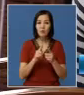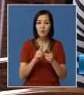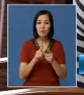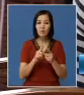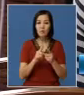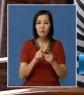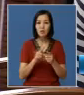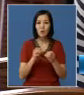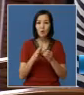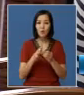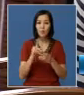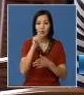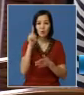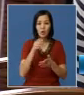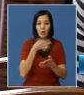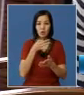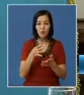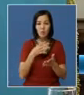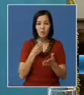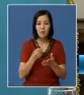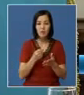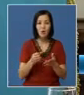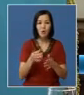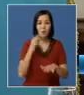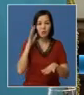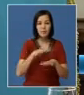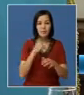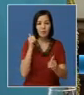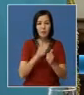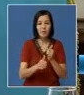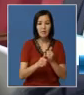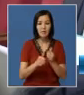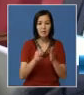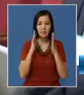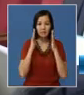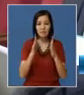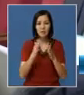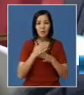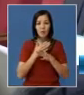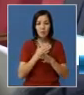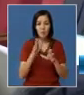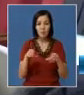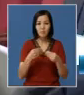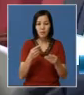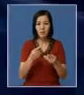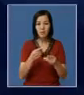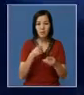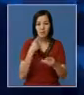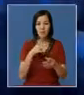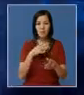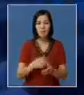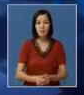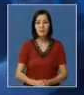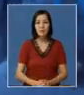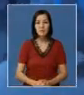өздерін мазалаған сауалдарына түшінді жауап алды. Облыс әкімі олардың арқасын жеке-жеке тыңдап, қолдан келгенше көмектесетінін жеткізді. Мадина